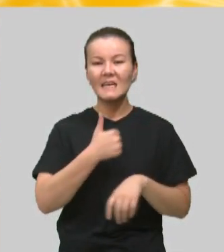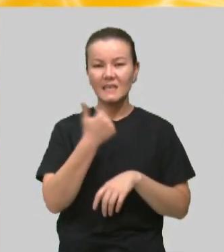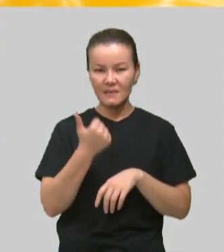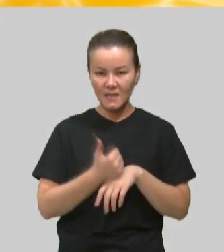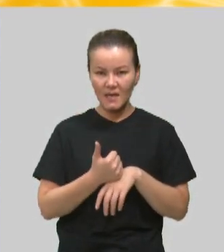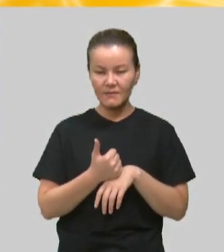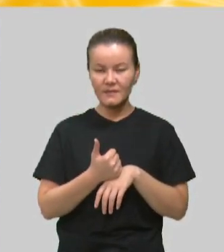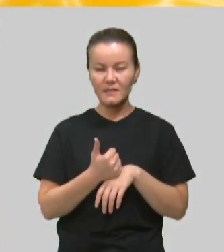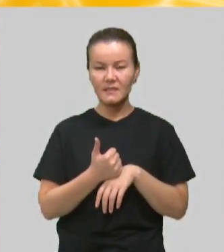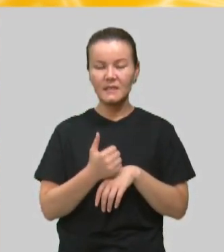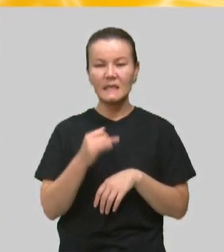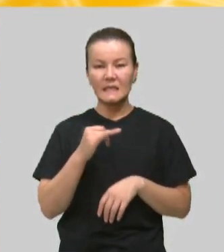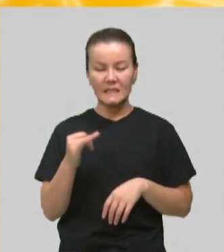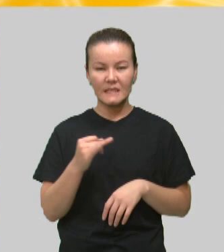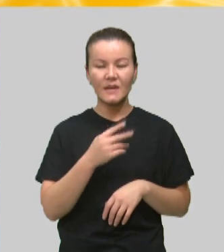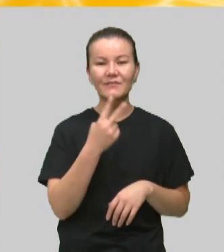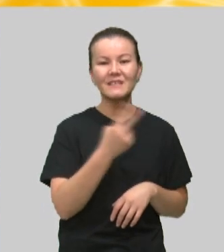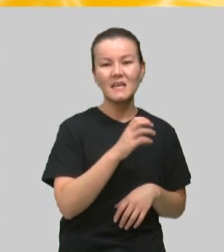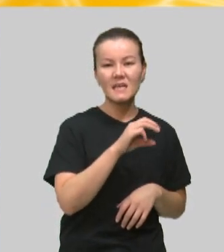главные и